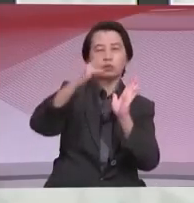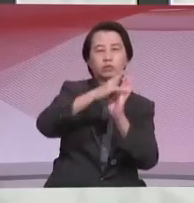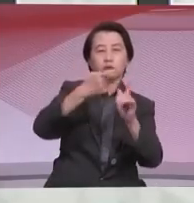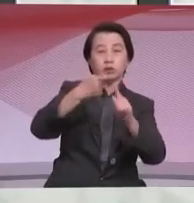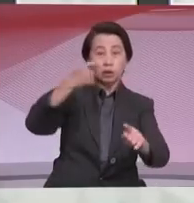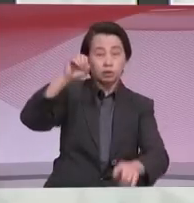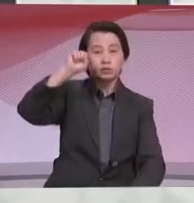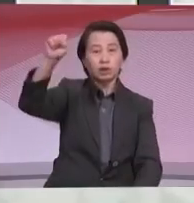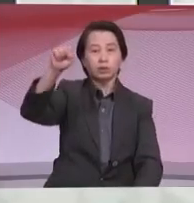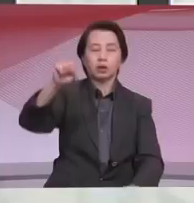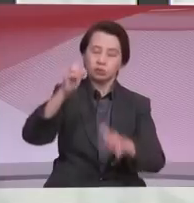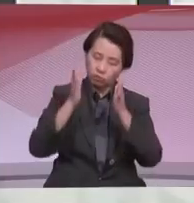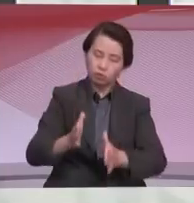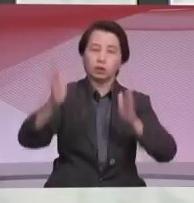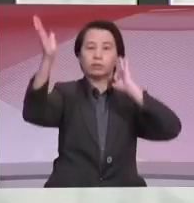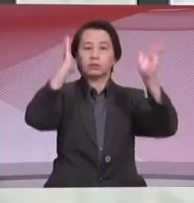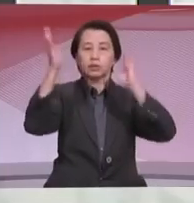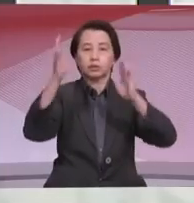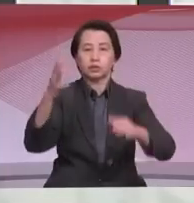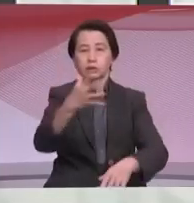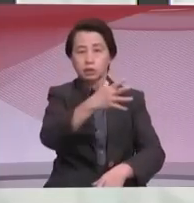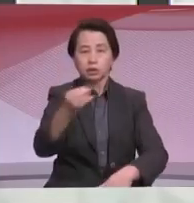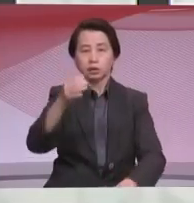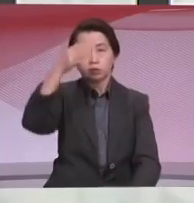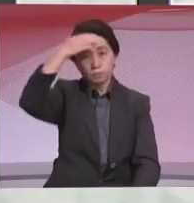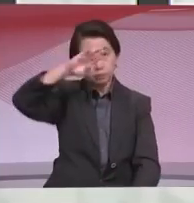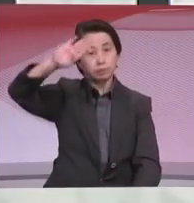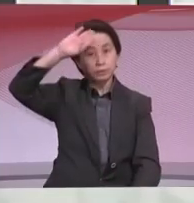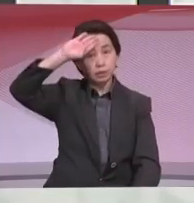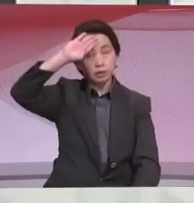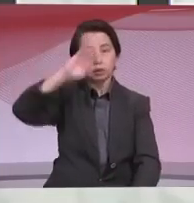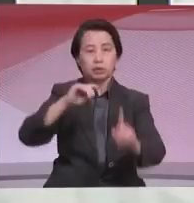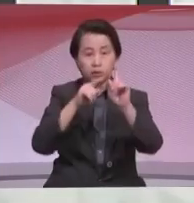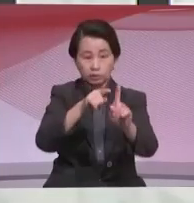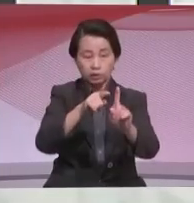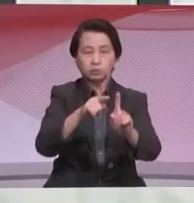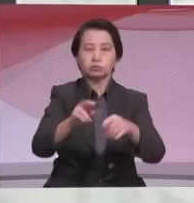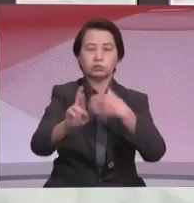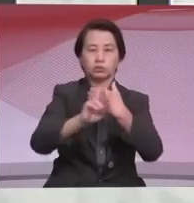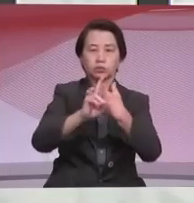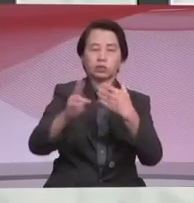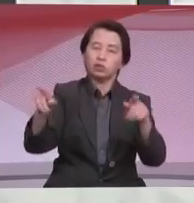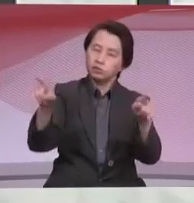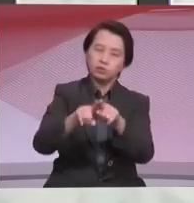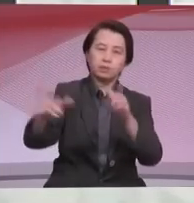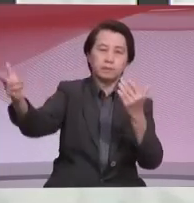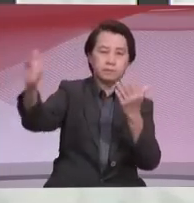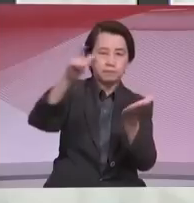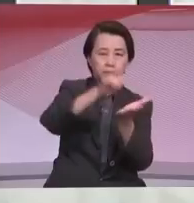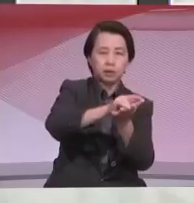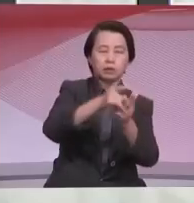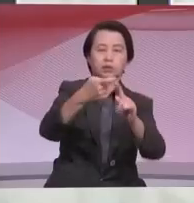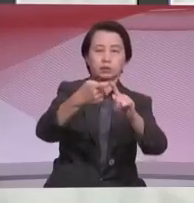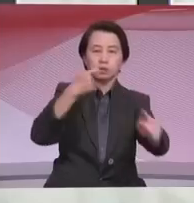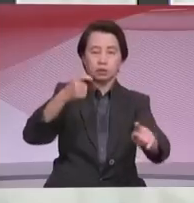yang melibatkan warga negara. Dan di negeri Perlis, 1 kes berisiko yang pulang pada Sabah yang